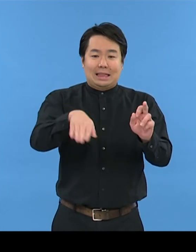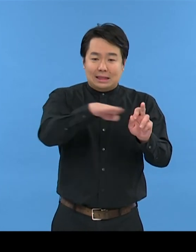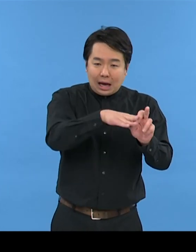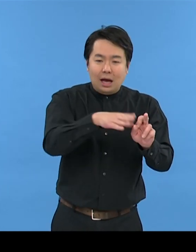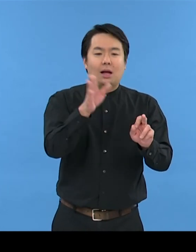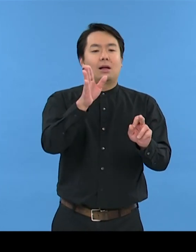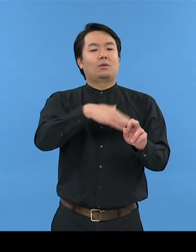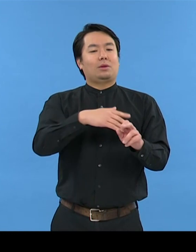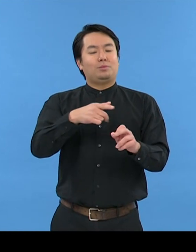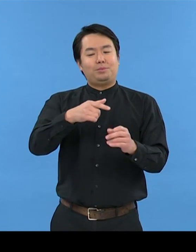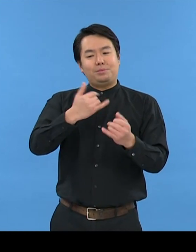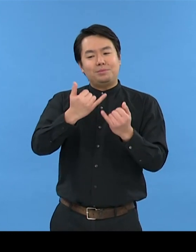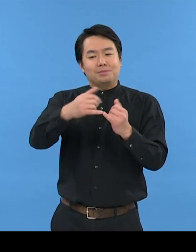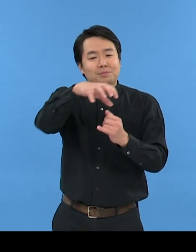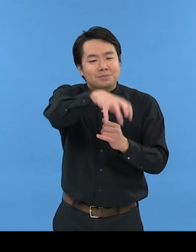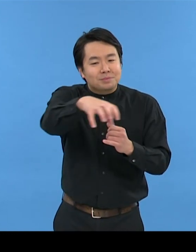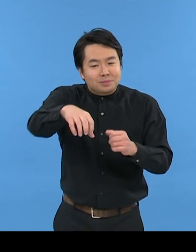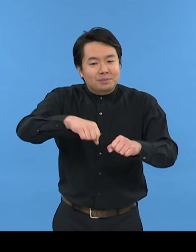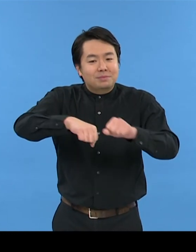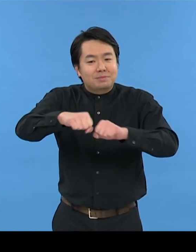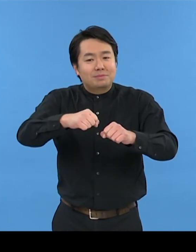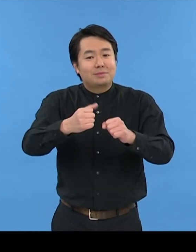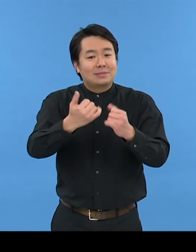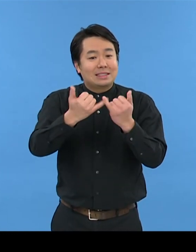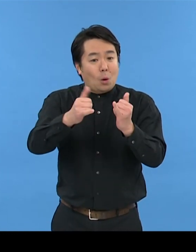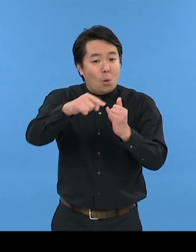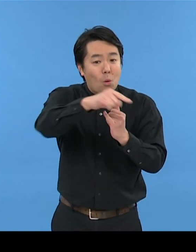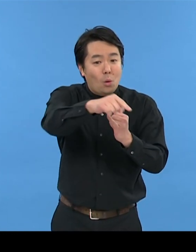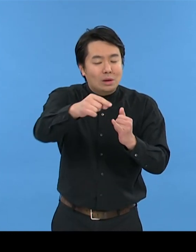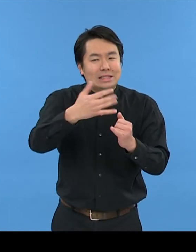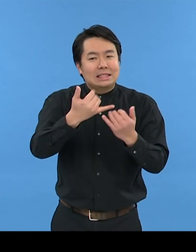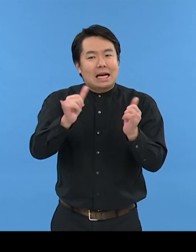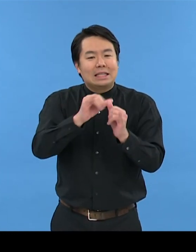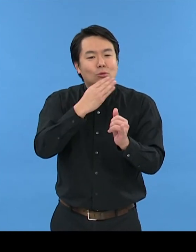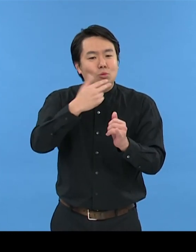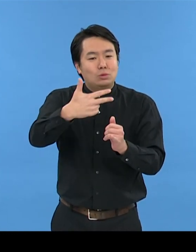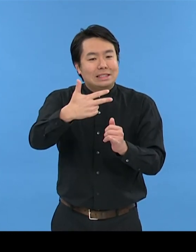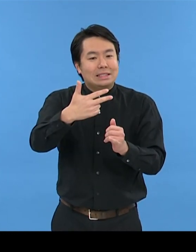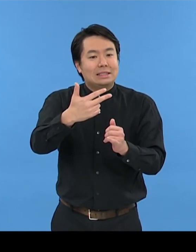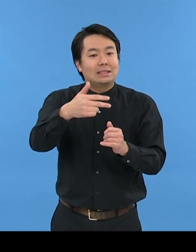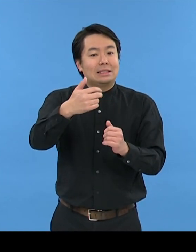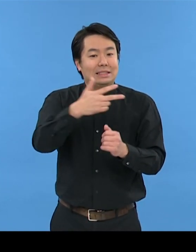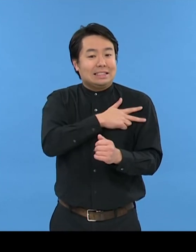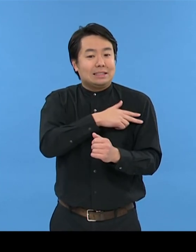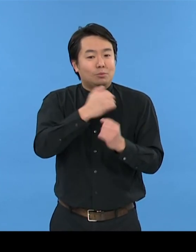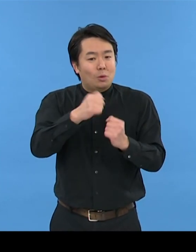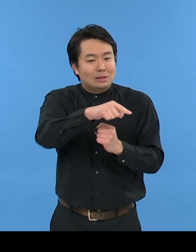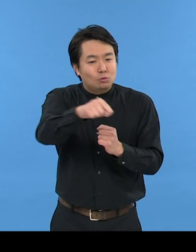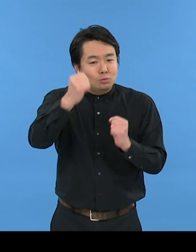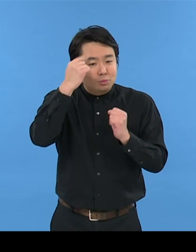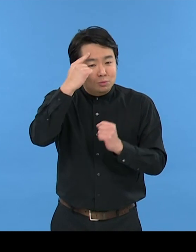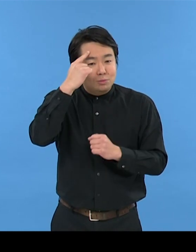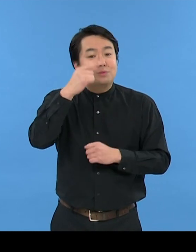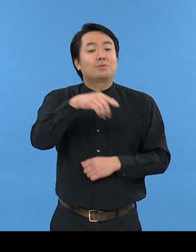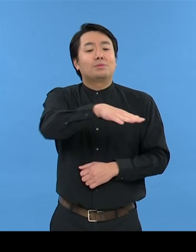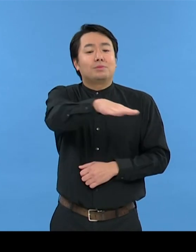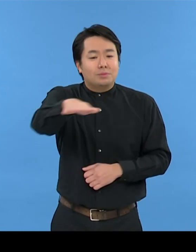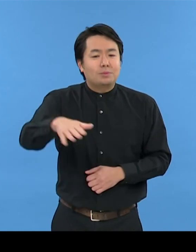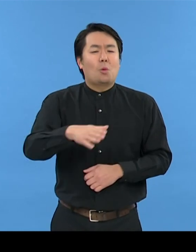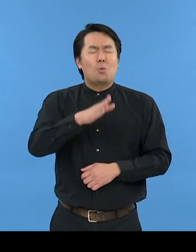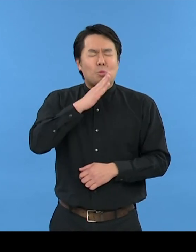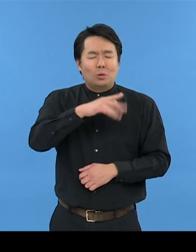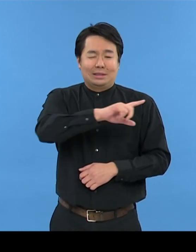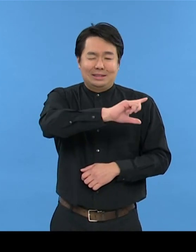はなかったですからねそういうもので頑張ってらっしゃる方社会福祉の方たくさんいらっしゃいますそれに対してじゃあ本当に今頑張っ